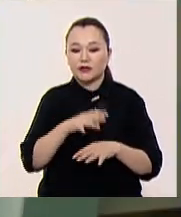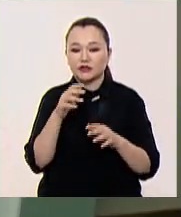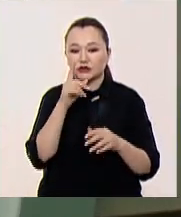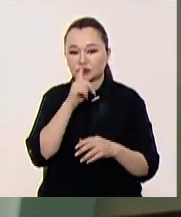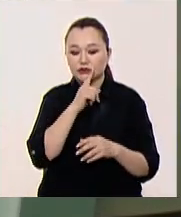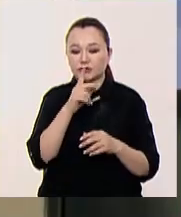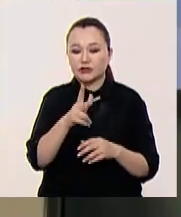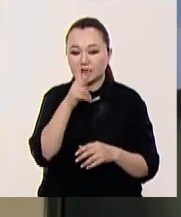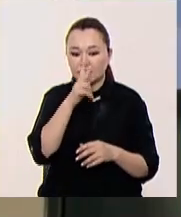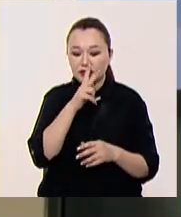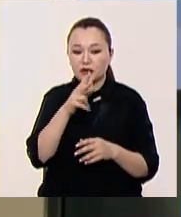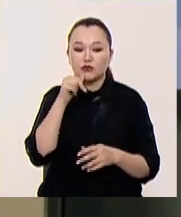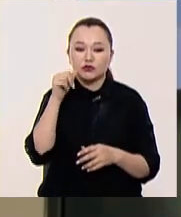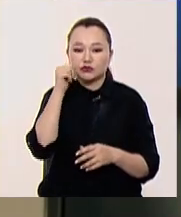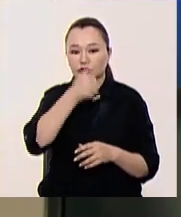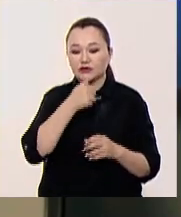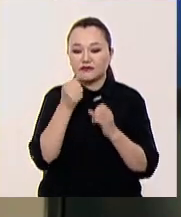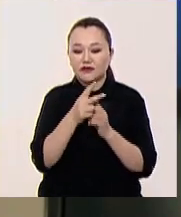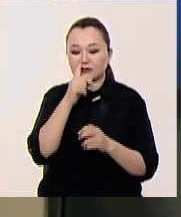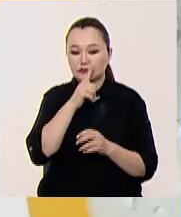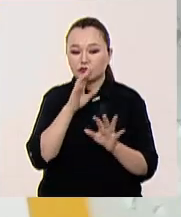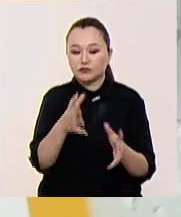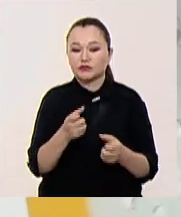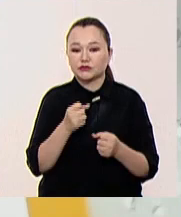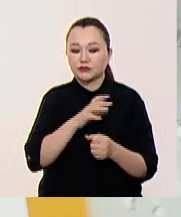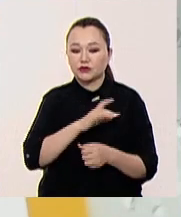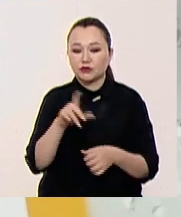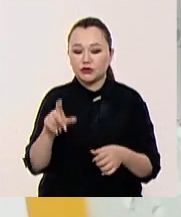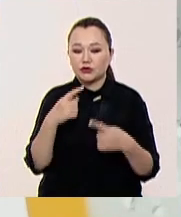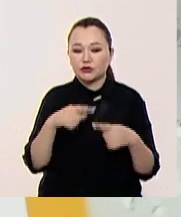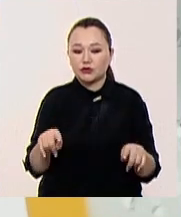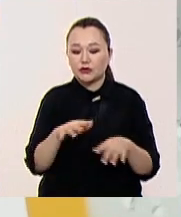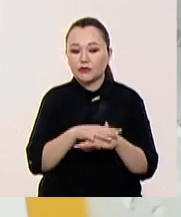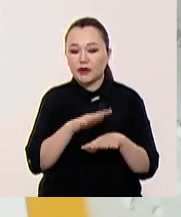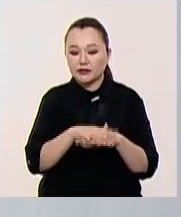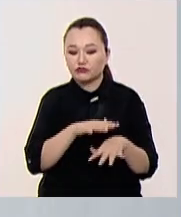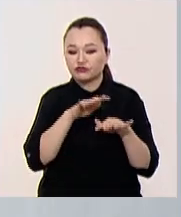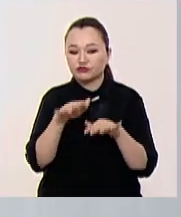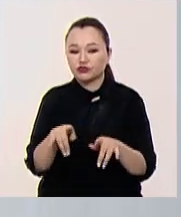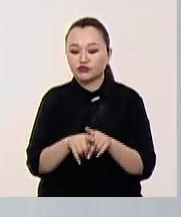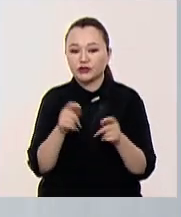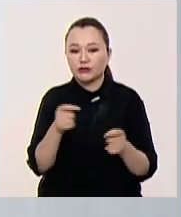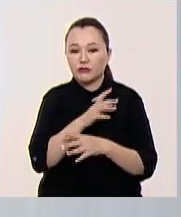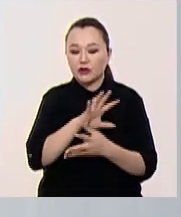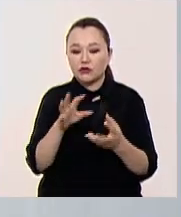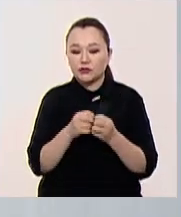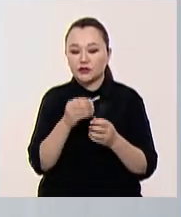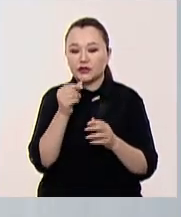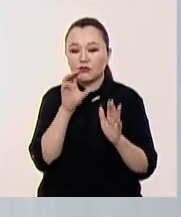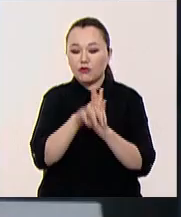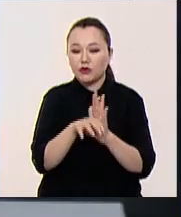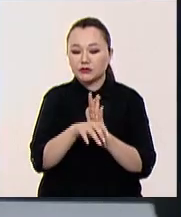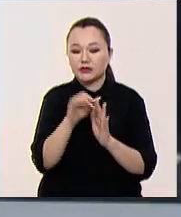айында өткен жылдың 12 айына тең клиенттер қабылдаған. Басқа банктерге де ағылған адам аз емес. Соның нәтижесінде депозиттер мен